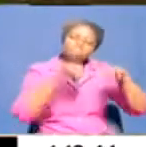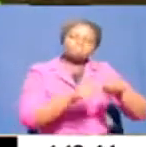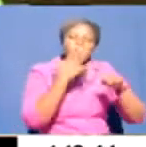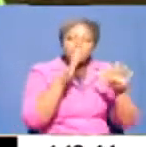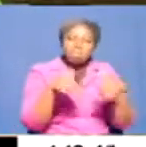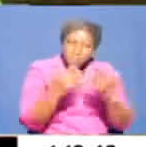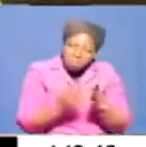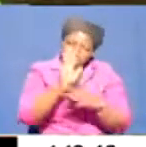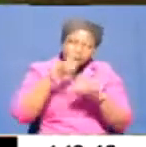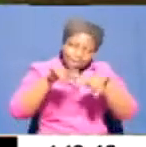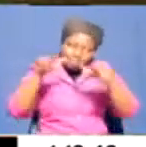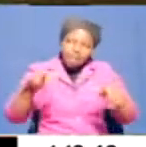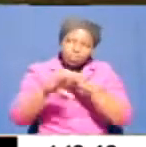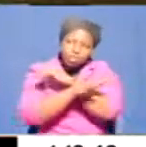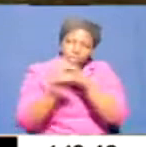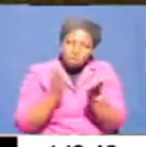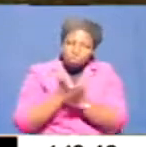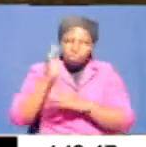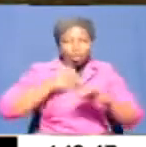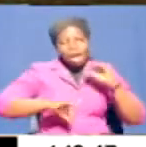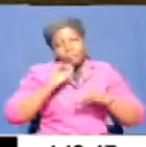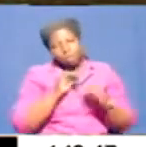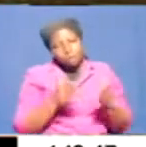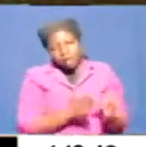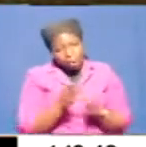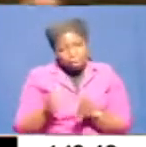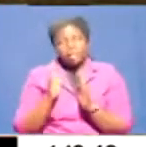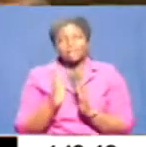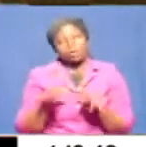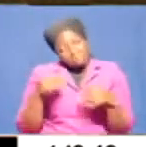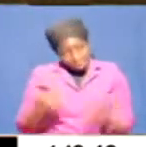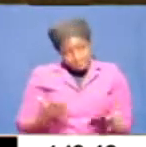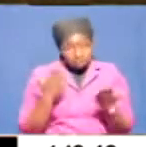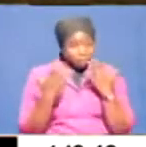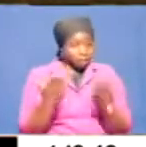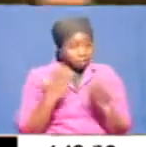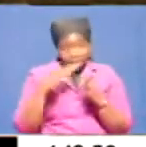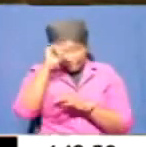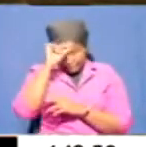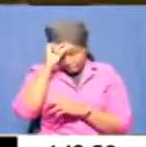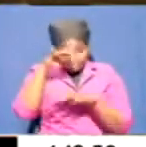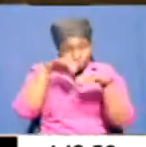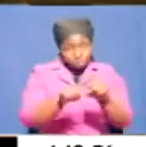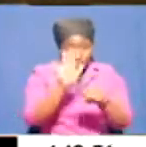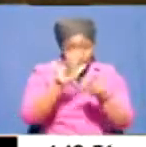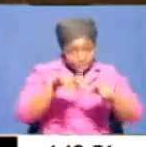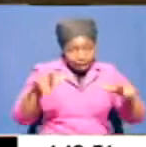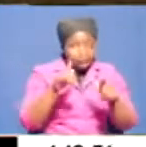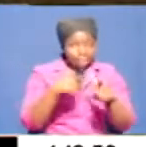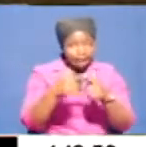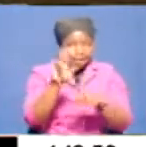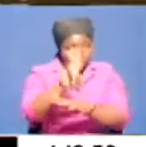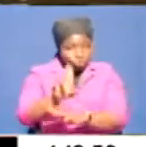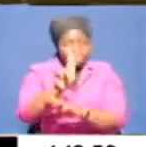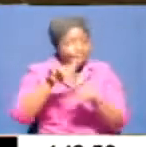ya ufisadi, ama serikali ilichukua ardhi yako na ikaitumia pasipo